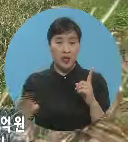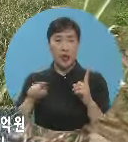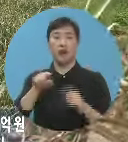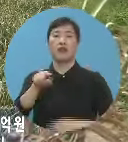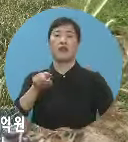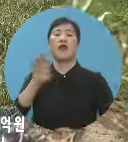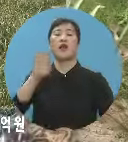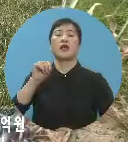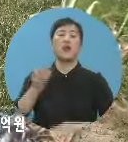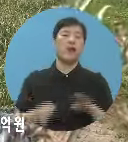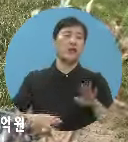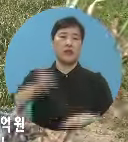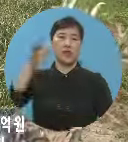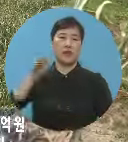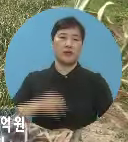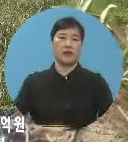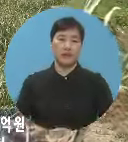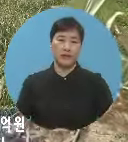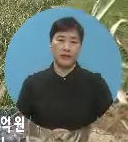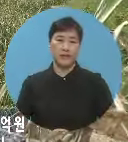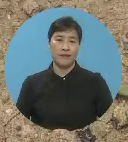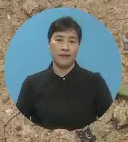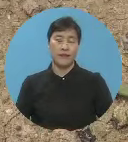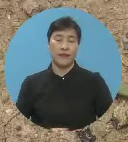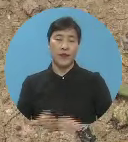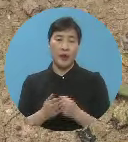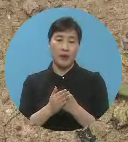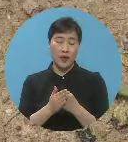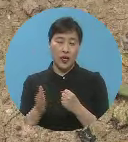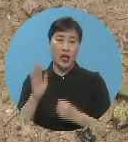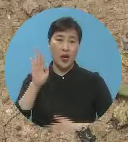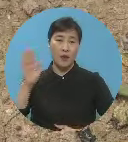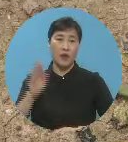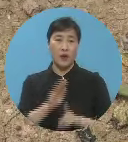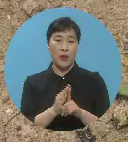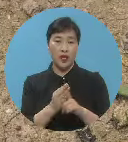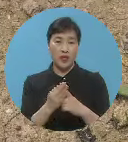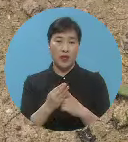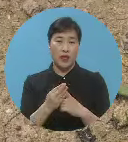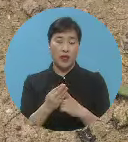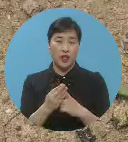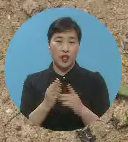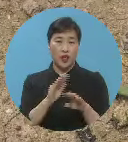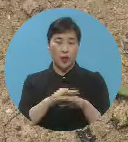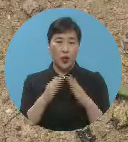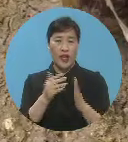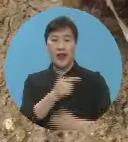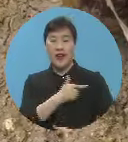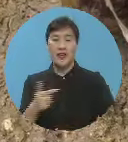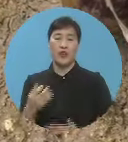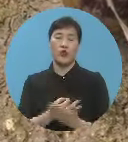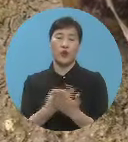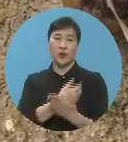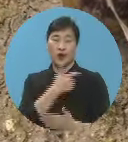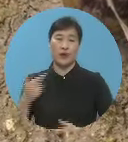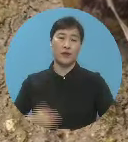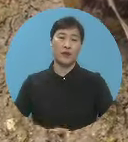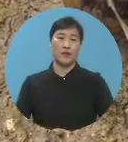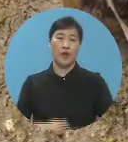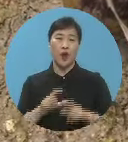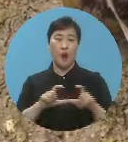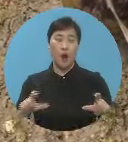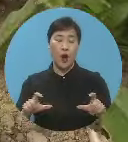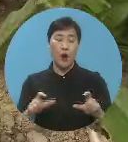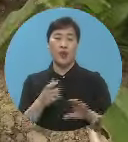이거는 3 않은 이상 받을 수가 있습니다 예 반영은 일반 마늘과 맛도 조금 다릅니다 맛이